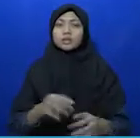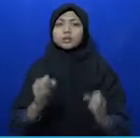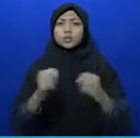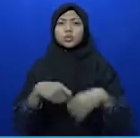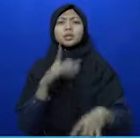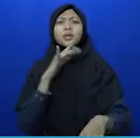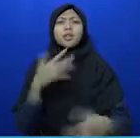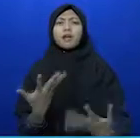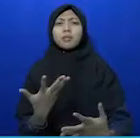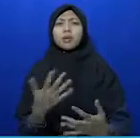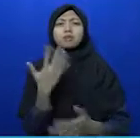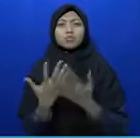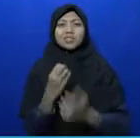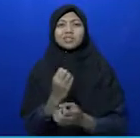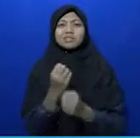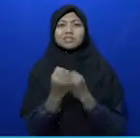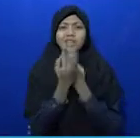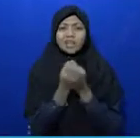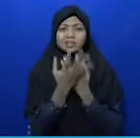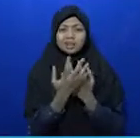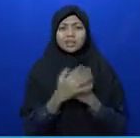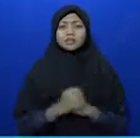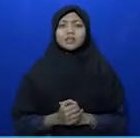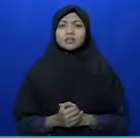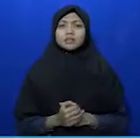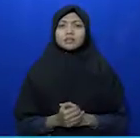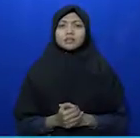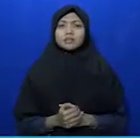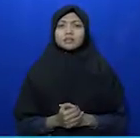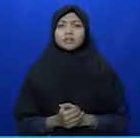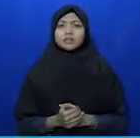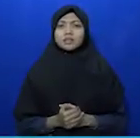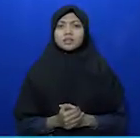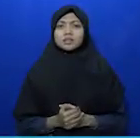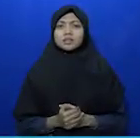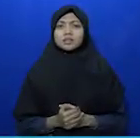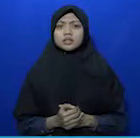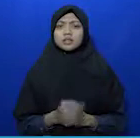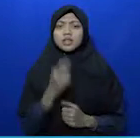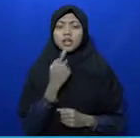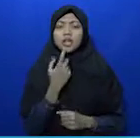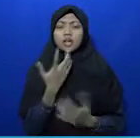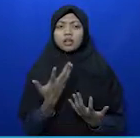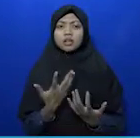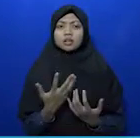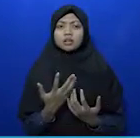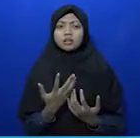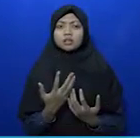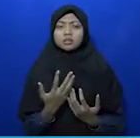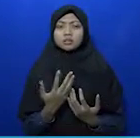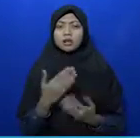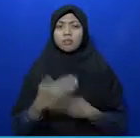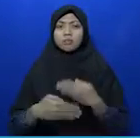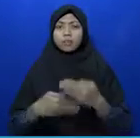mengenai bagaimana sih proses untuk mengkonversi apa hak partisipasi Rio Tinto ini